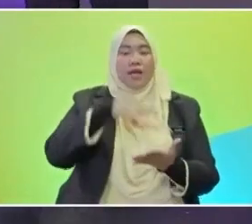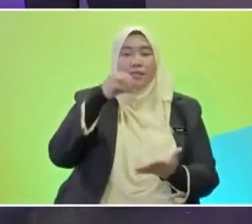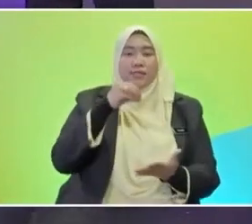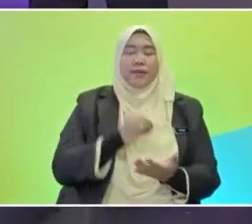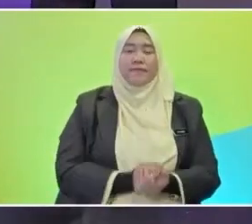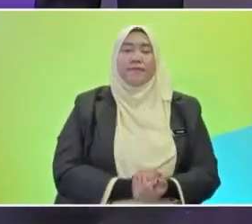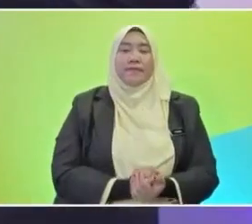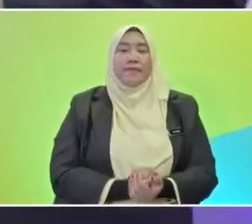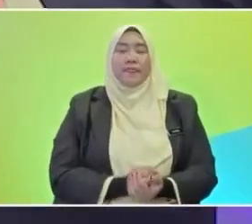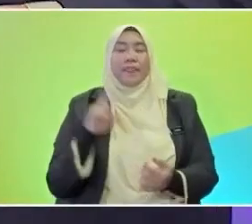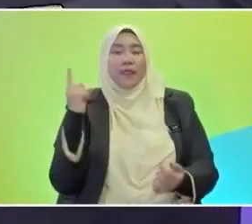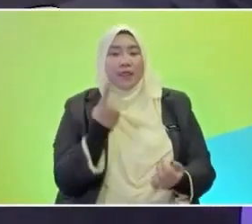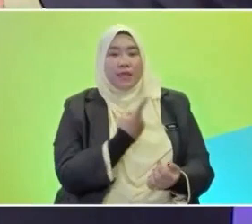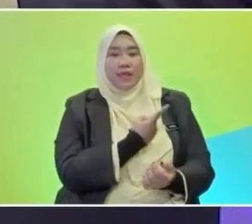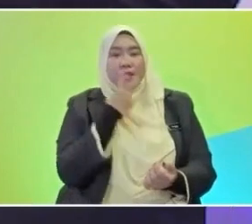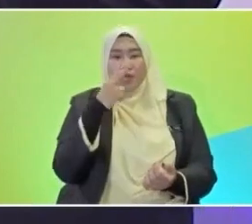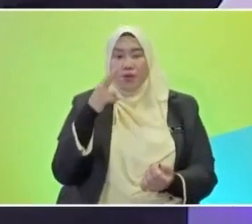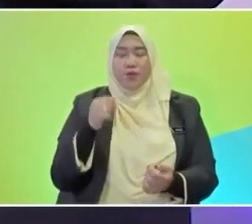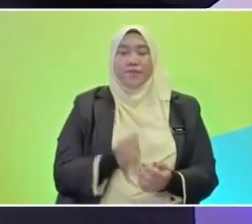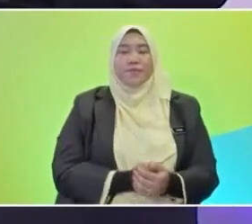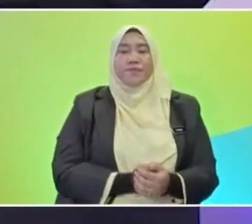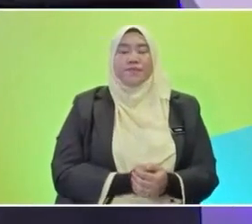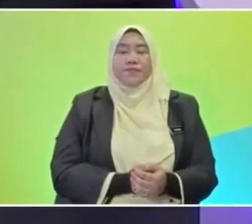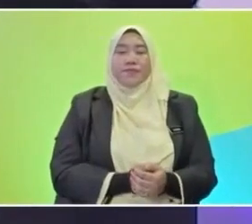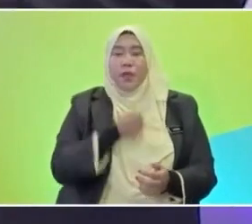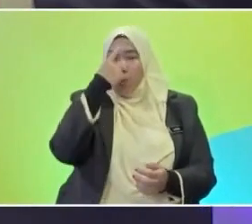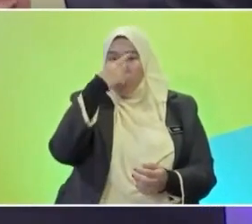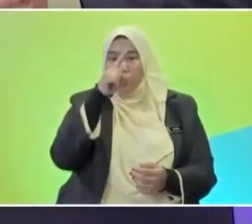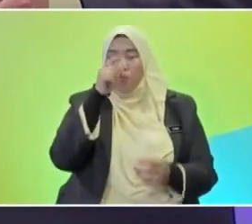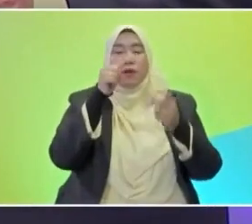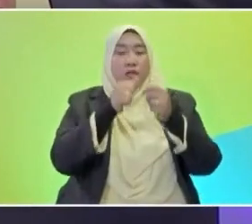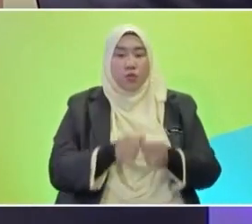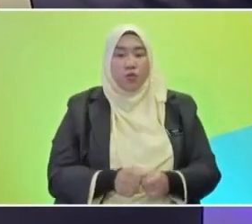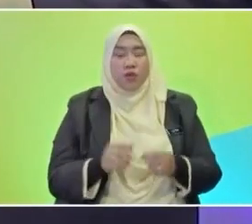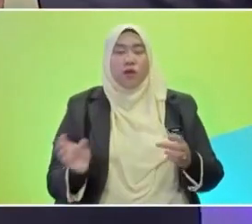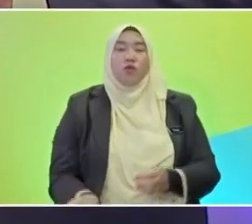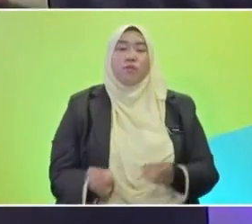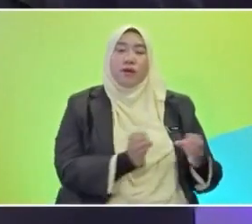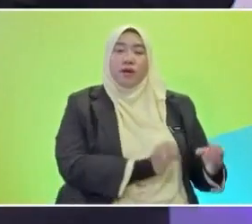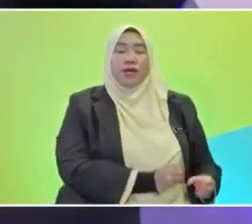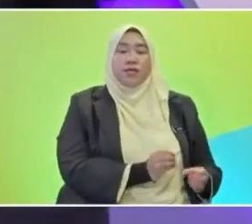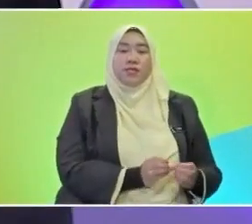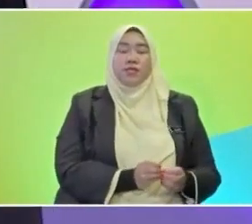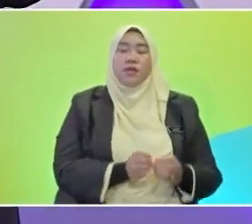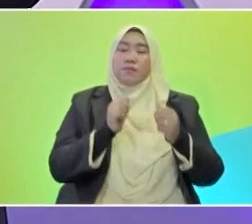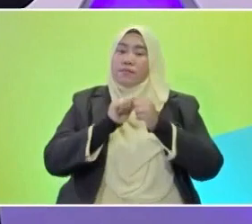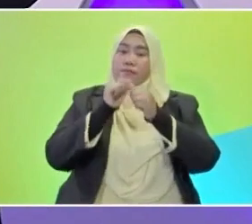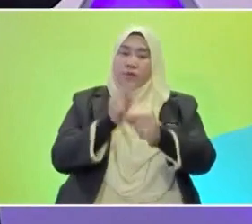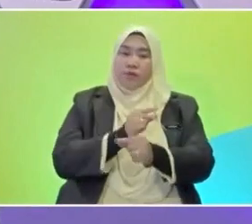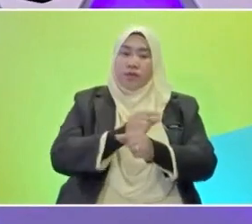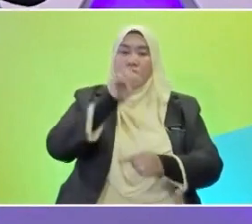untuk melihat slide baik untuk menentukan operasi melibatkan anu ini kita kena tengok